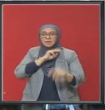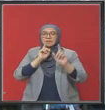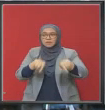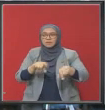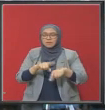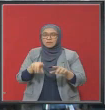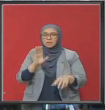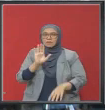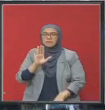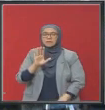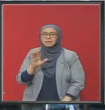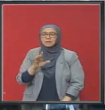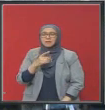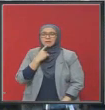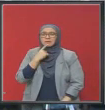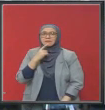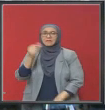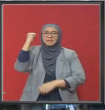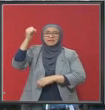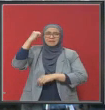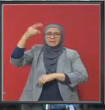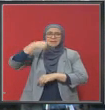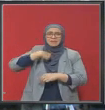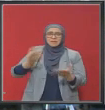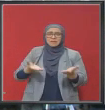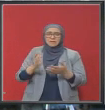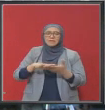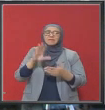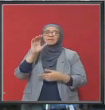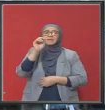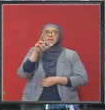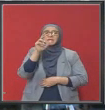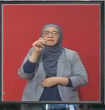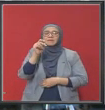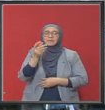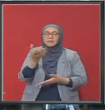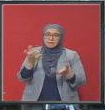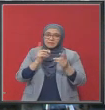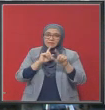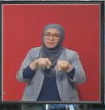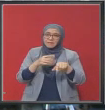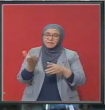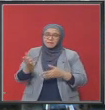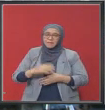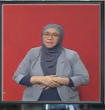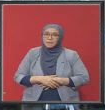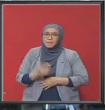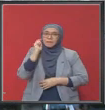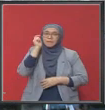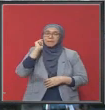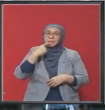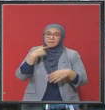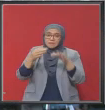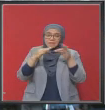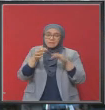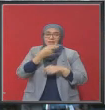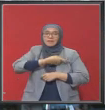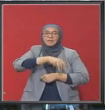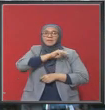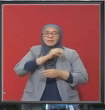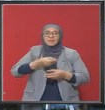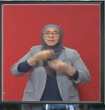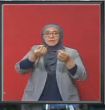oke ya oke baik-baik Siapa menteri tadi ada dinyatakan bahwa kematian juga memberikan